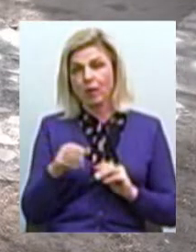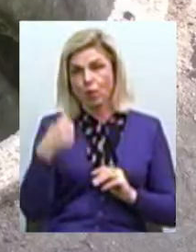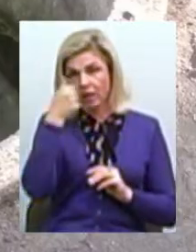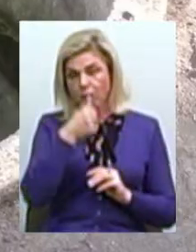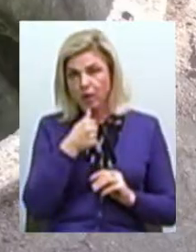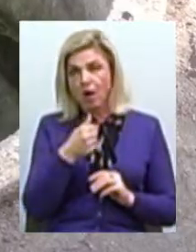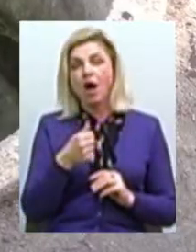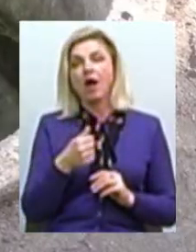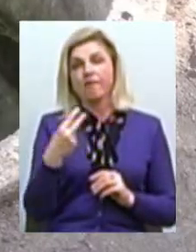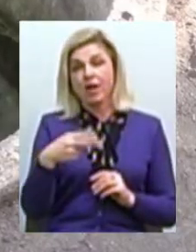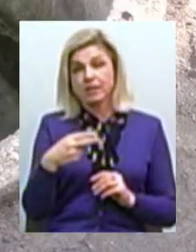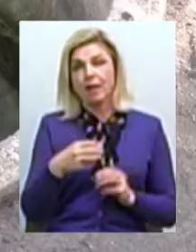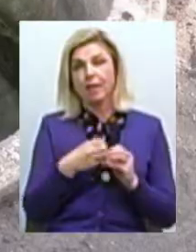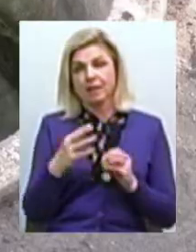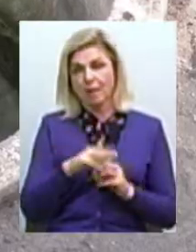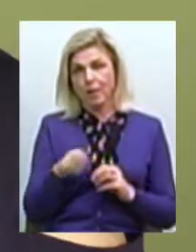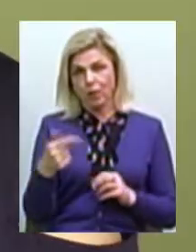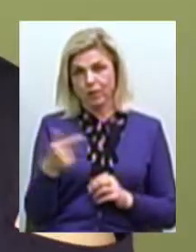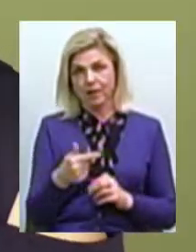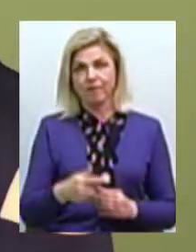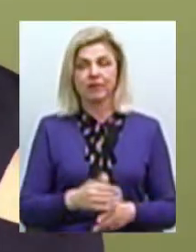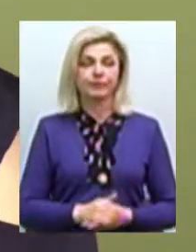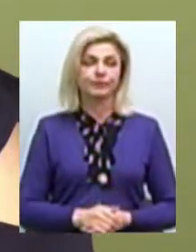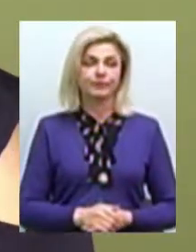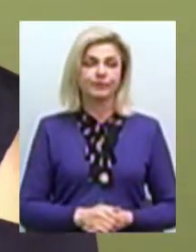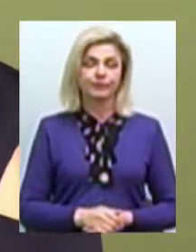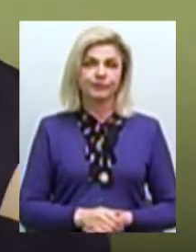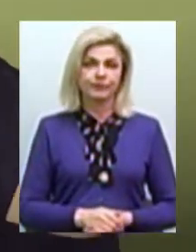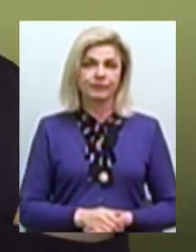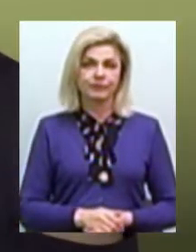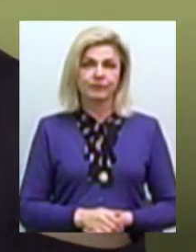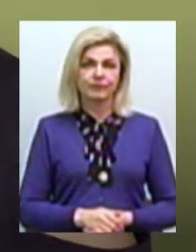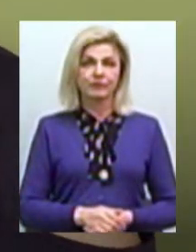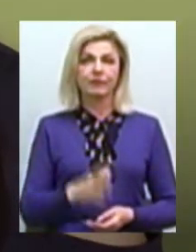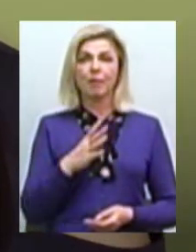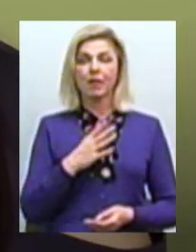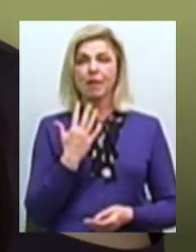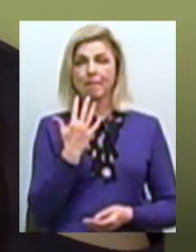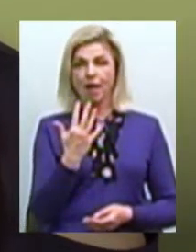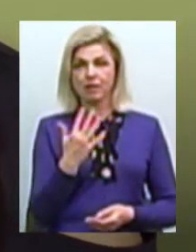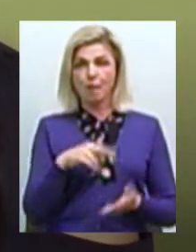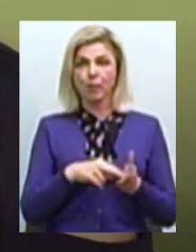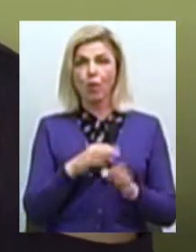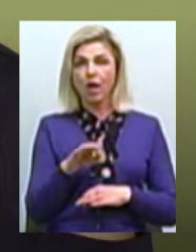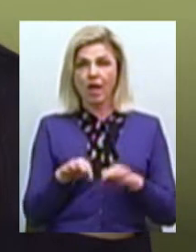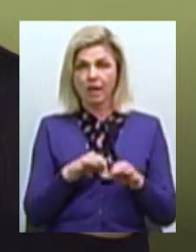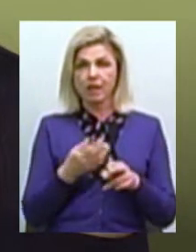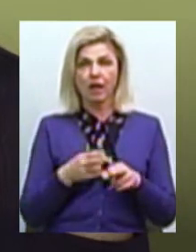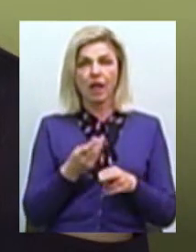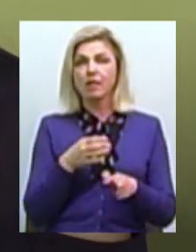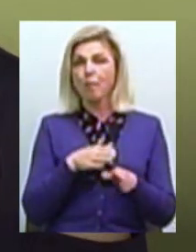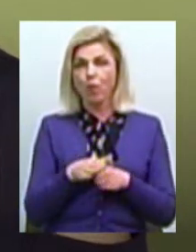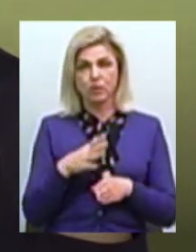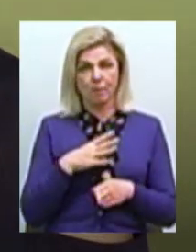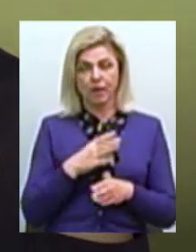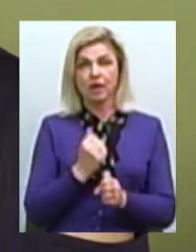на 2020 рік 15 мільйонів гривень. У нас було 5 проєктів, які не повністю були реалізовані. В